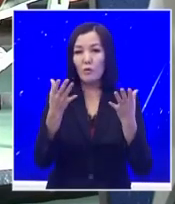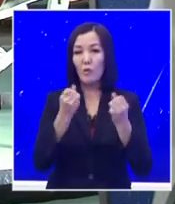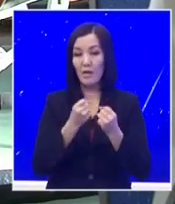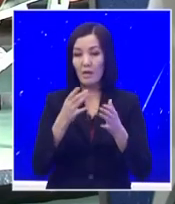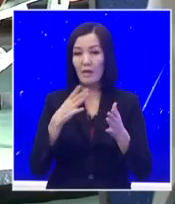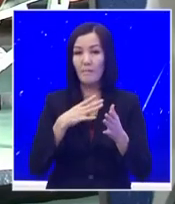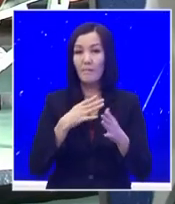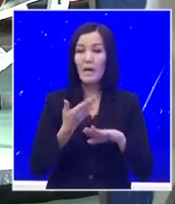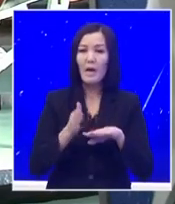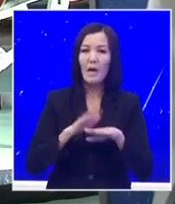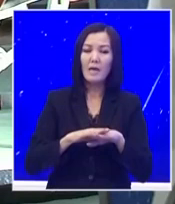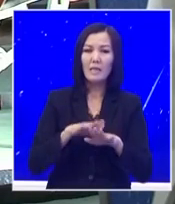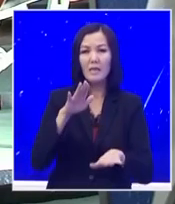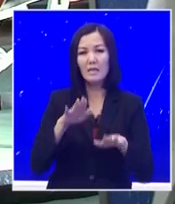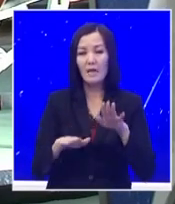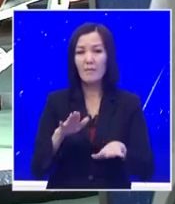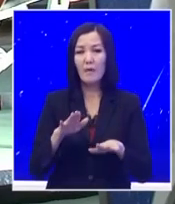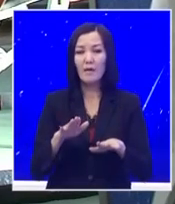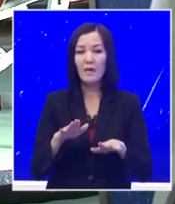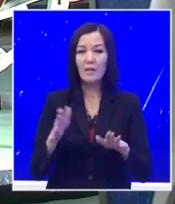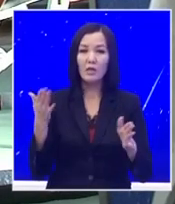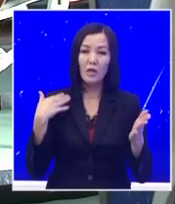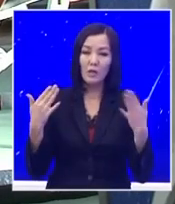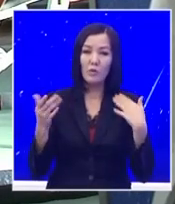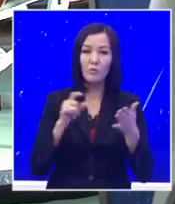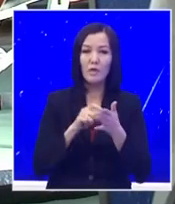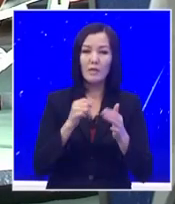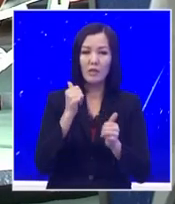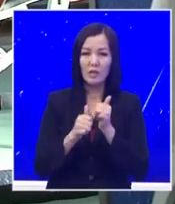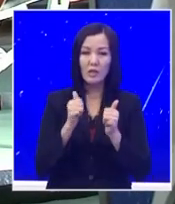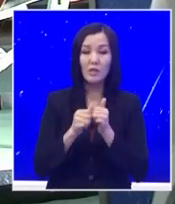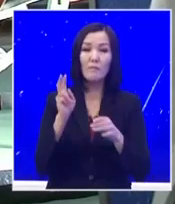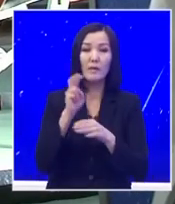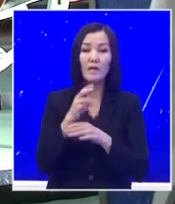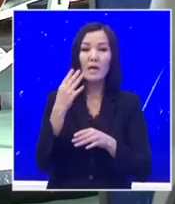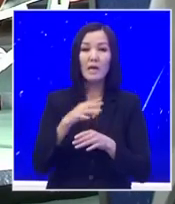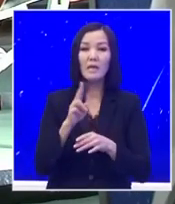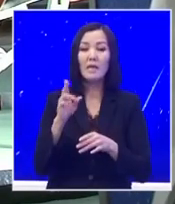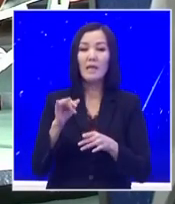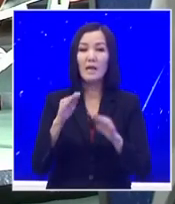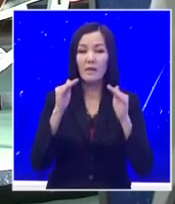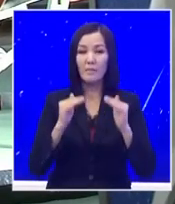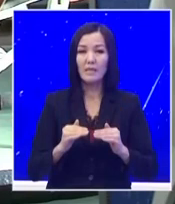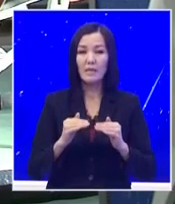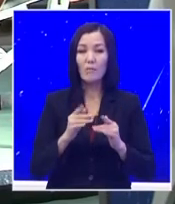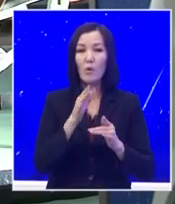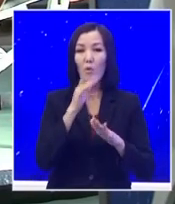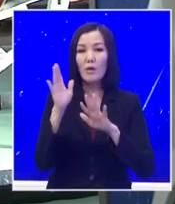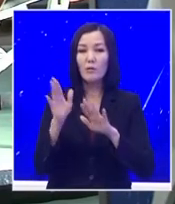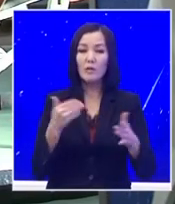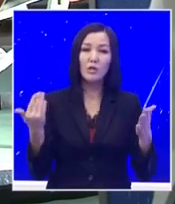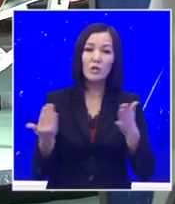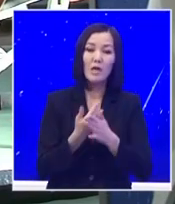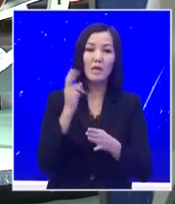бірі едім. Артық салмағым қиындық туғызды. Сөйтіп жаттығу залына жиі келетін болдым. Ақырында 40 килограмм тастадым. Біраз уақыт өткен соң залға